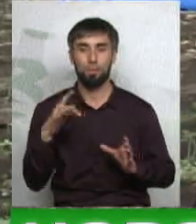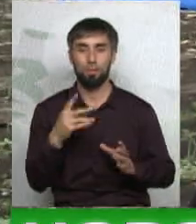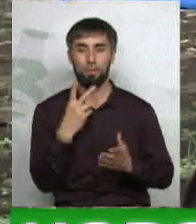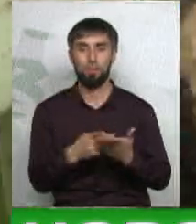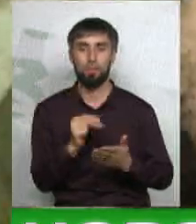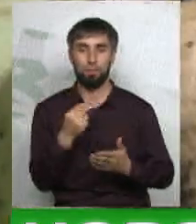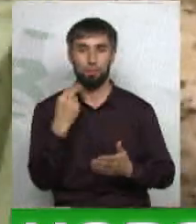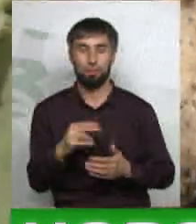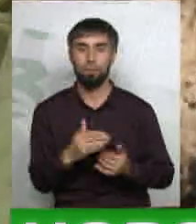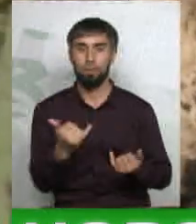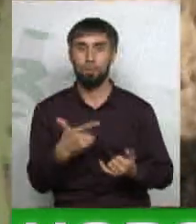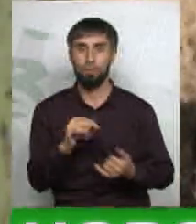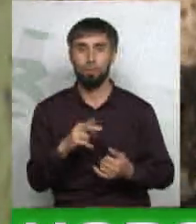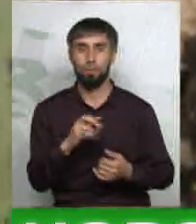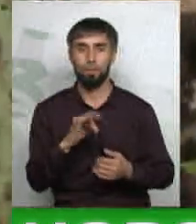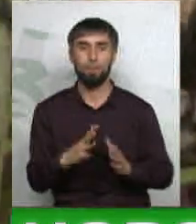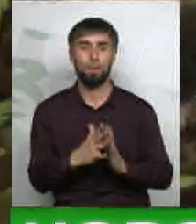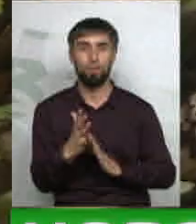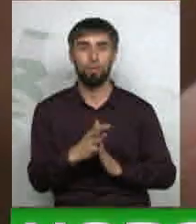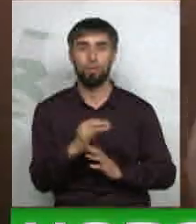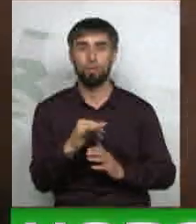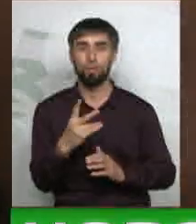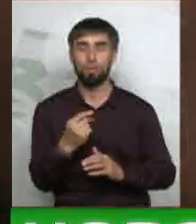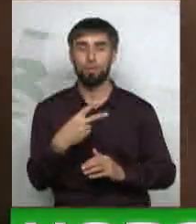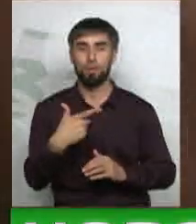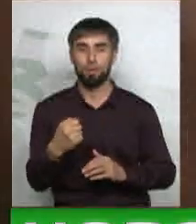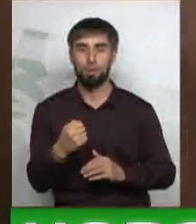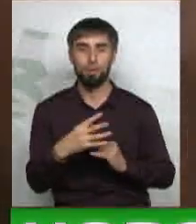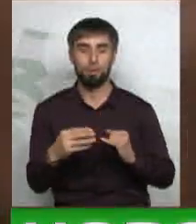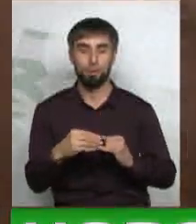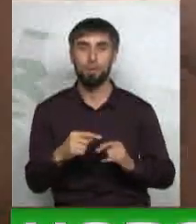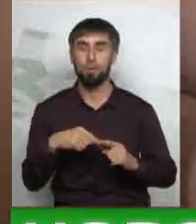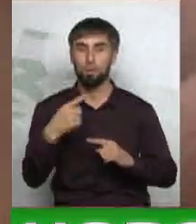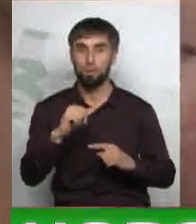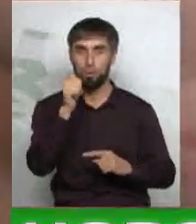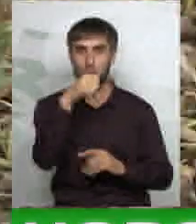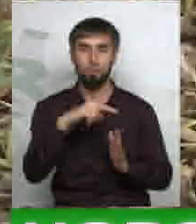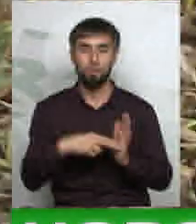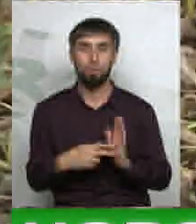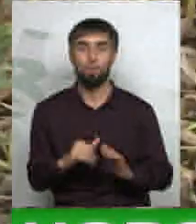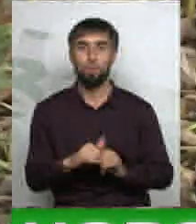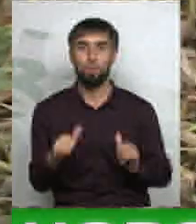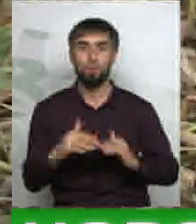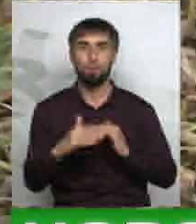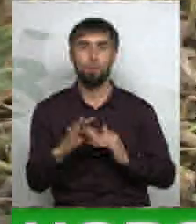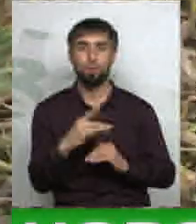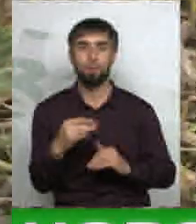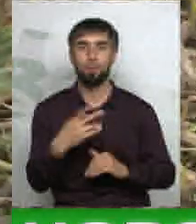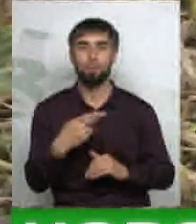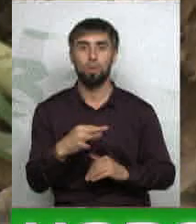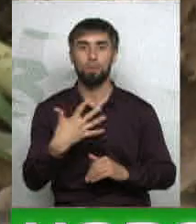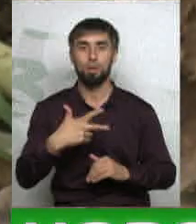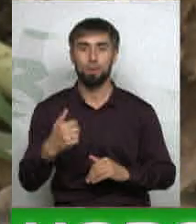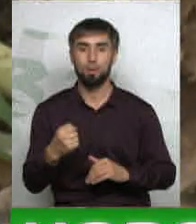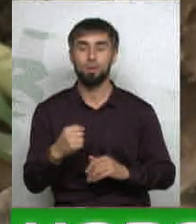как идеально. Сегодня в Гупе Беркут выращивают овощи на 20 гектарах земли. В следующем году планируют увеличить площадь овощей до 50